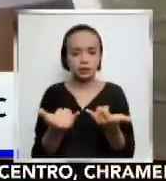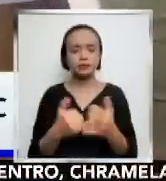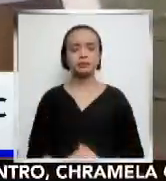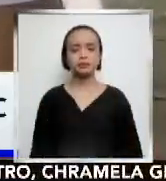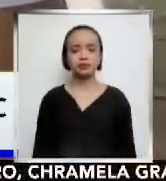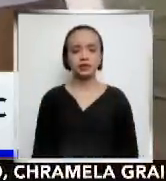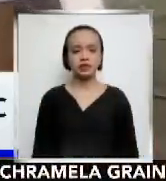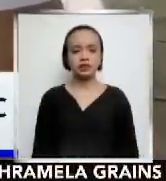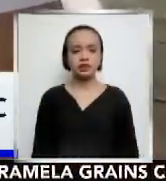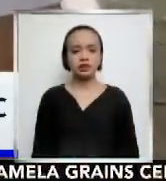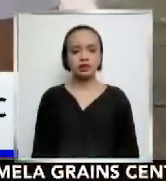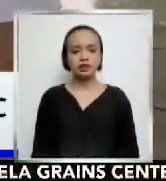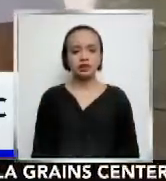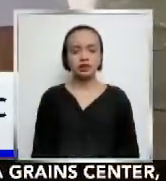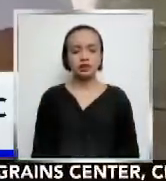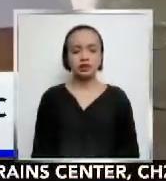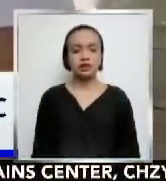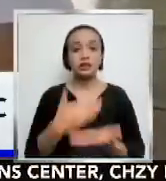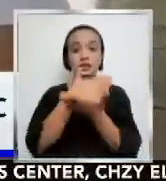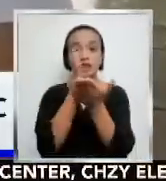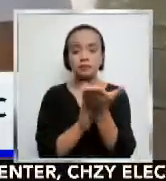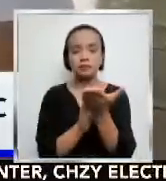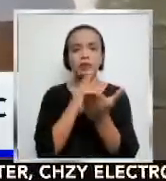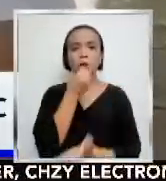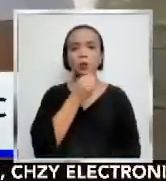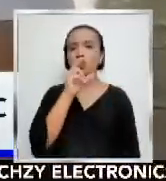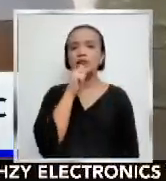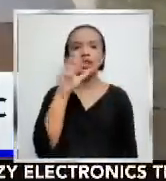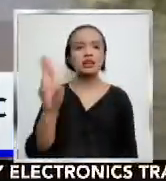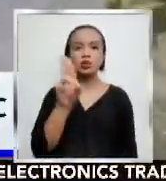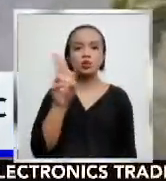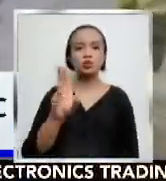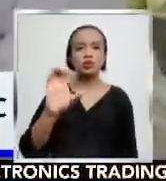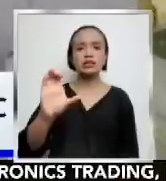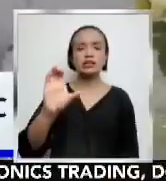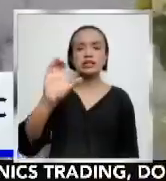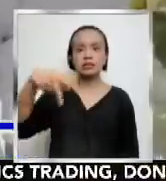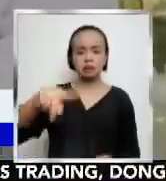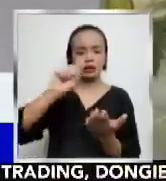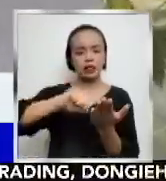na analog o hindi naka-smartphone kaya nahihirapan sa pagpaparehistro.